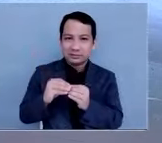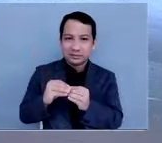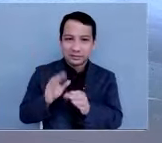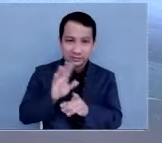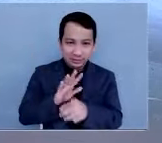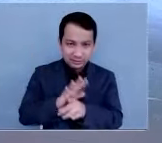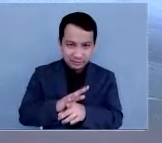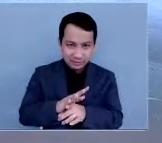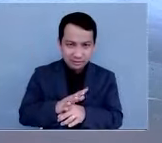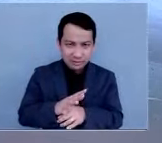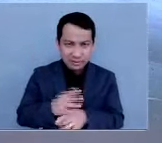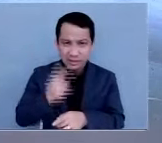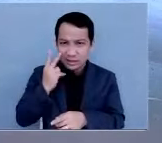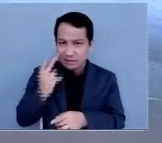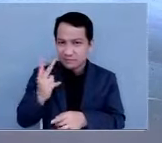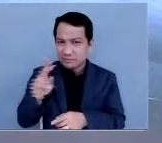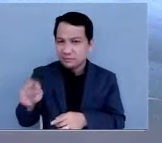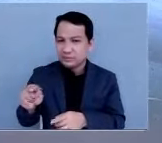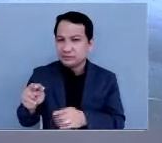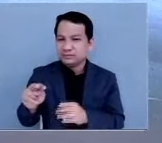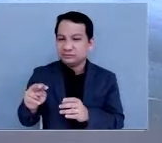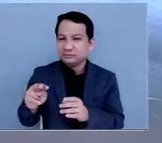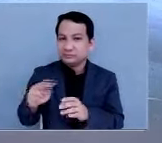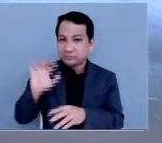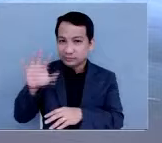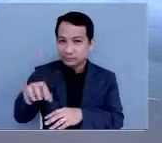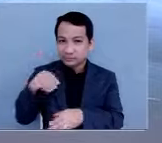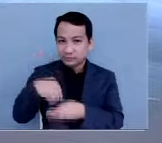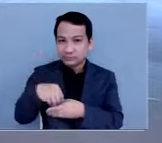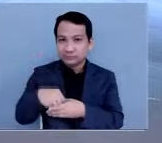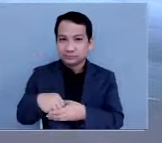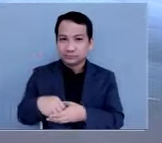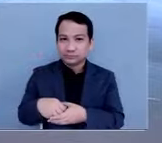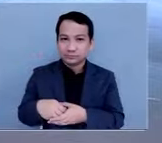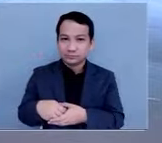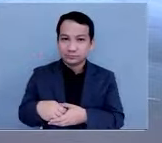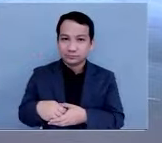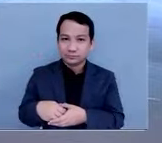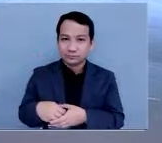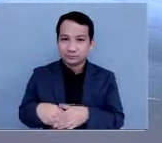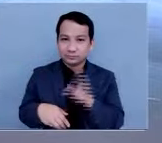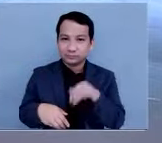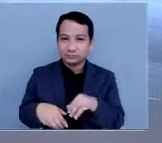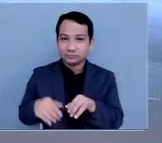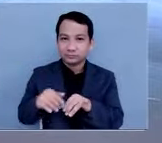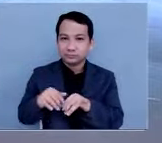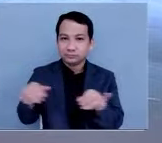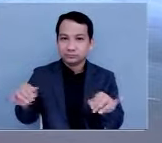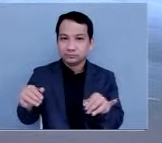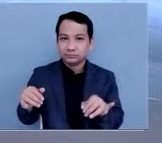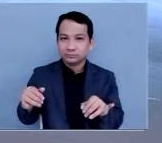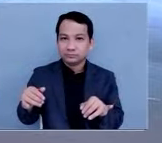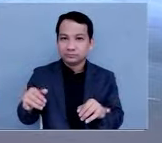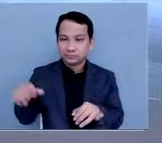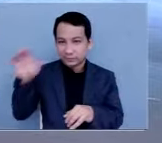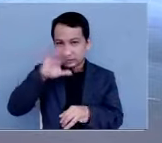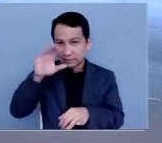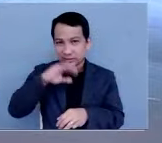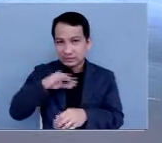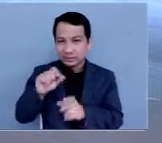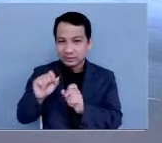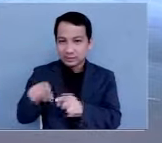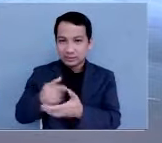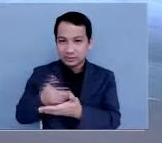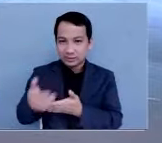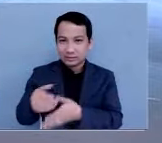isang pusang na ispatan sa loob ng grocery store. At si Muning, parang namimili pa ng memeryendahin